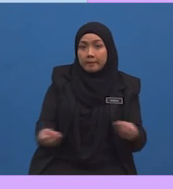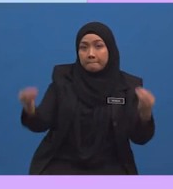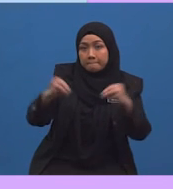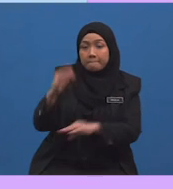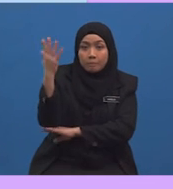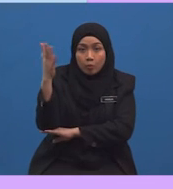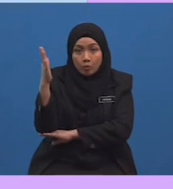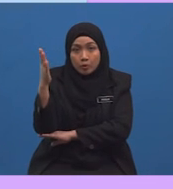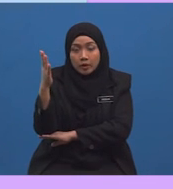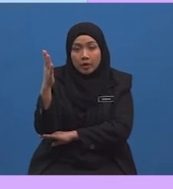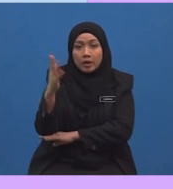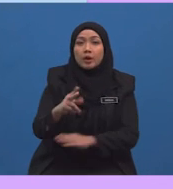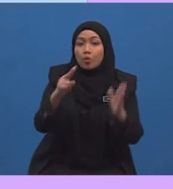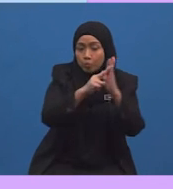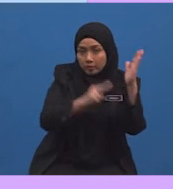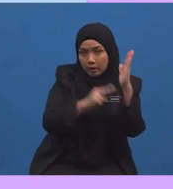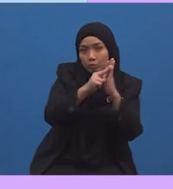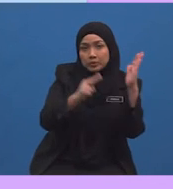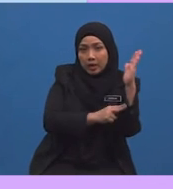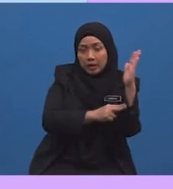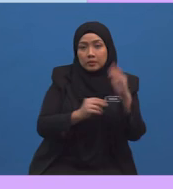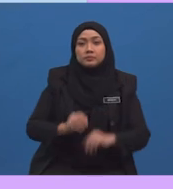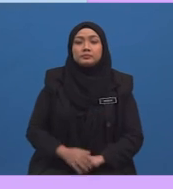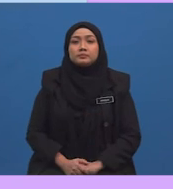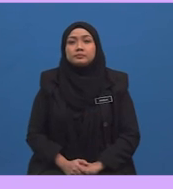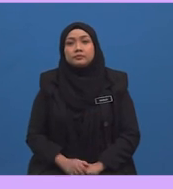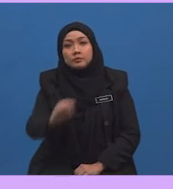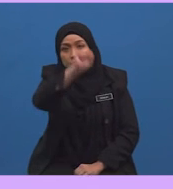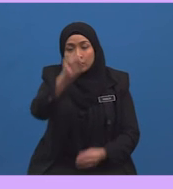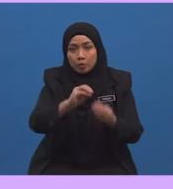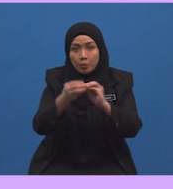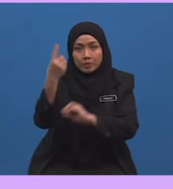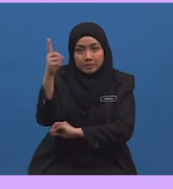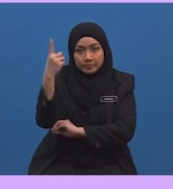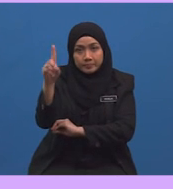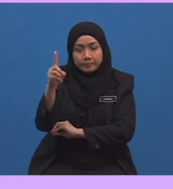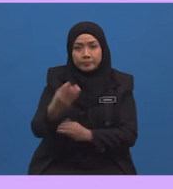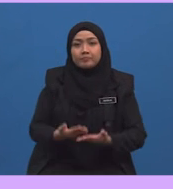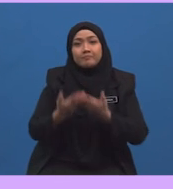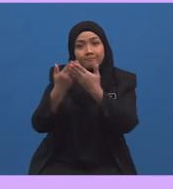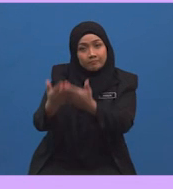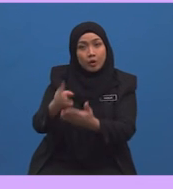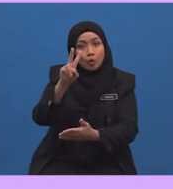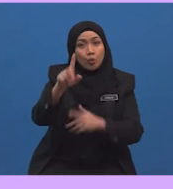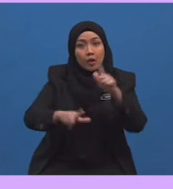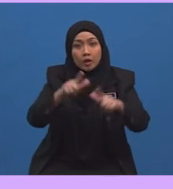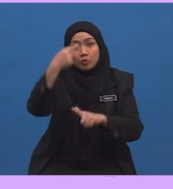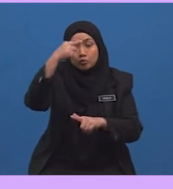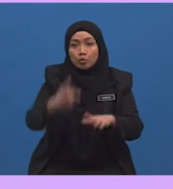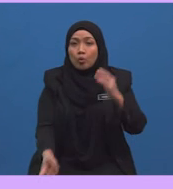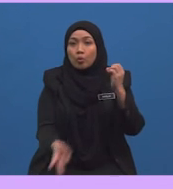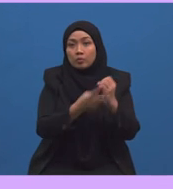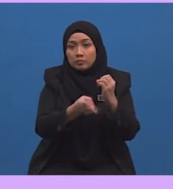pokok, memperketatkan undang-undang. Soalan seterusnya, cadangkan dua langkah untuk menjimatkan air.